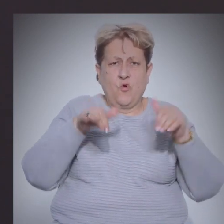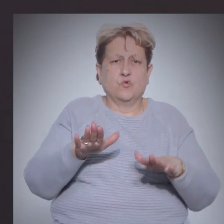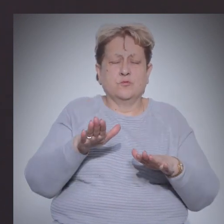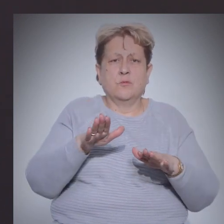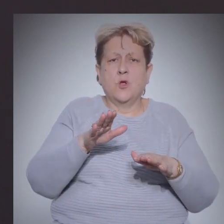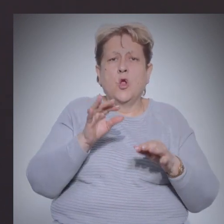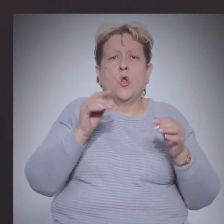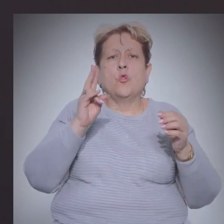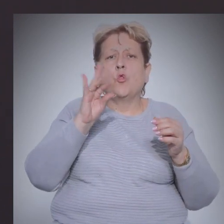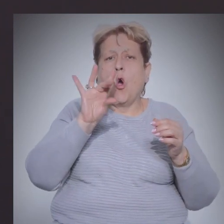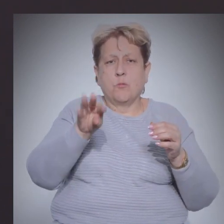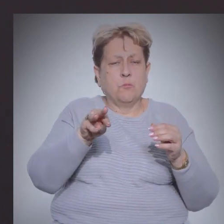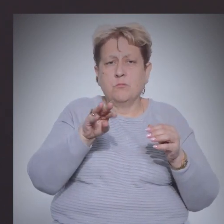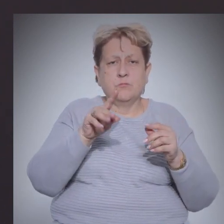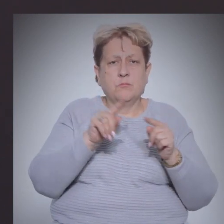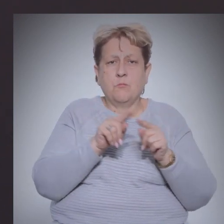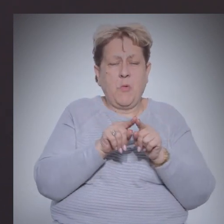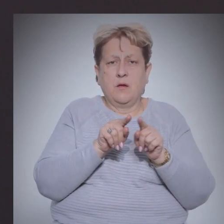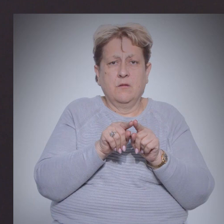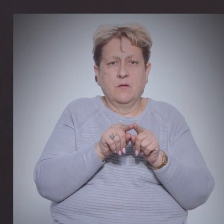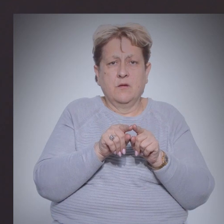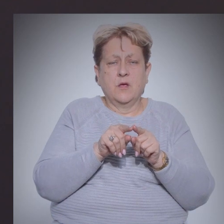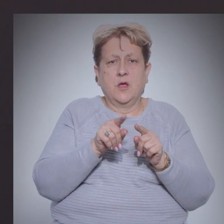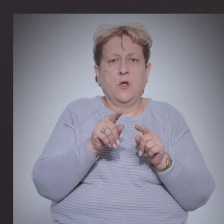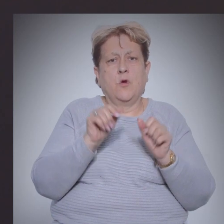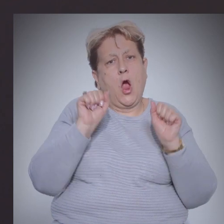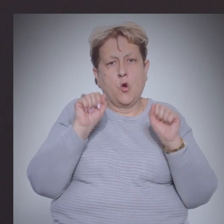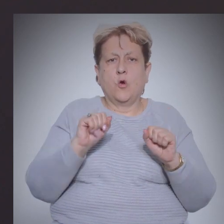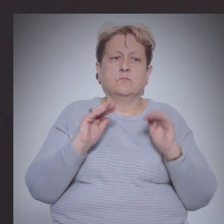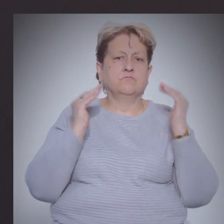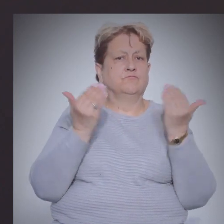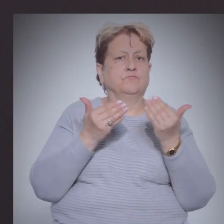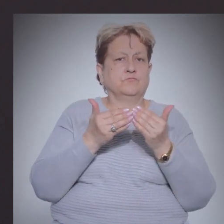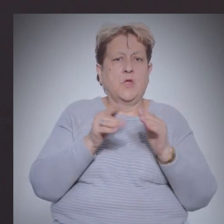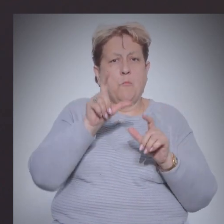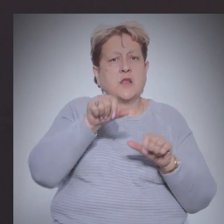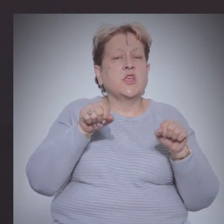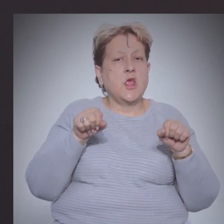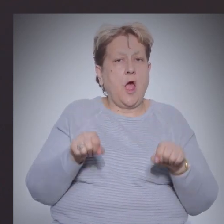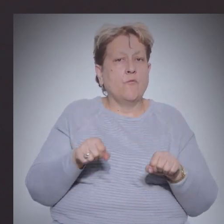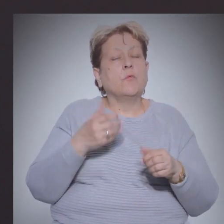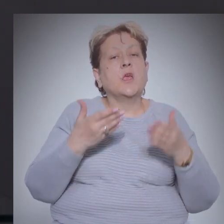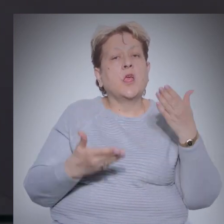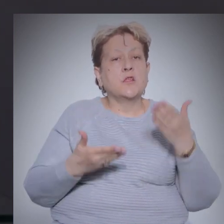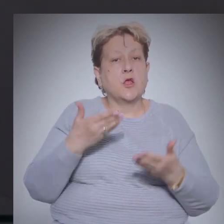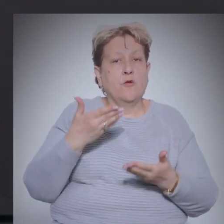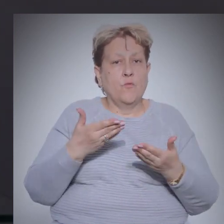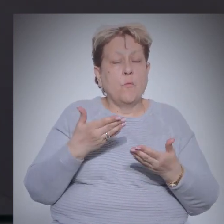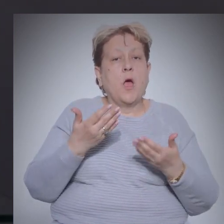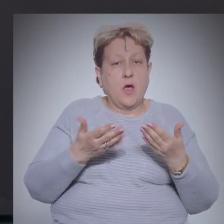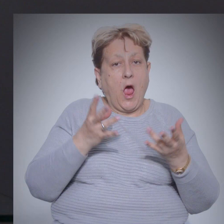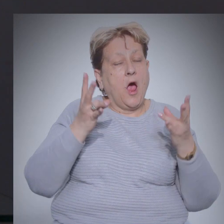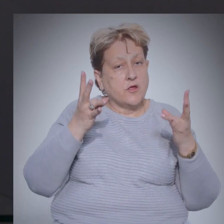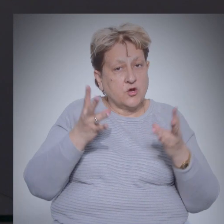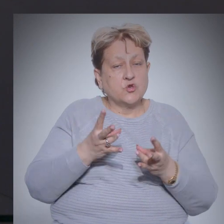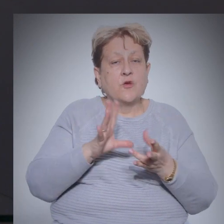միանգամից նորմ ենթադրում է, որ պետք է իրենով կարող է սամանապակվել անձի իրավունքը։ Ենթադրվում